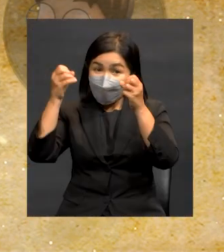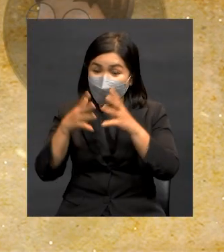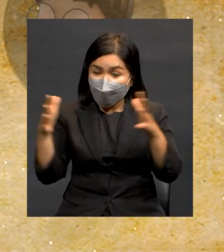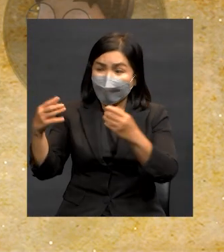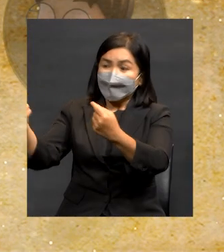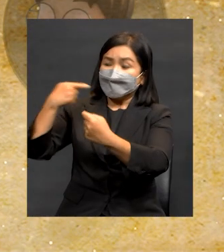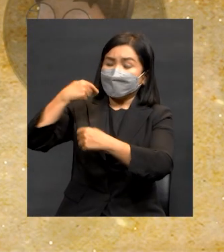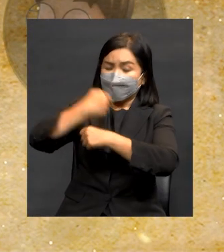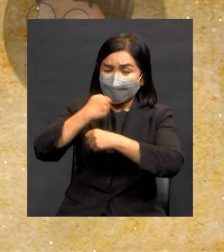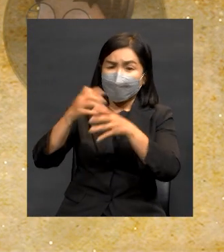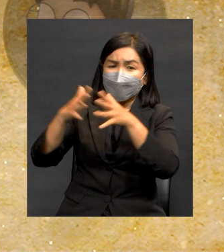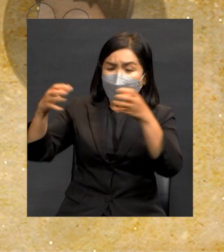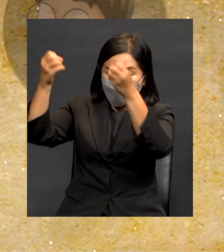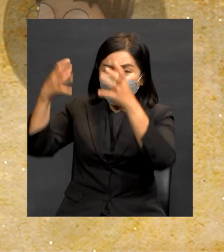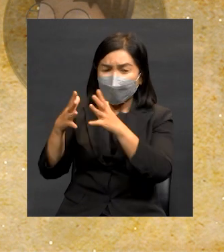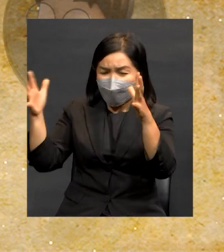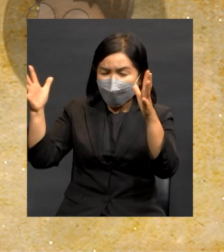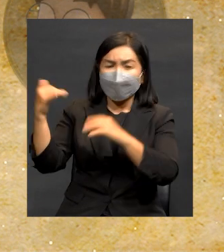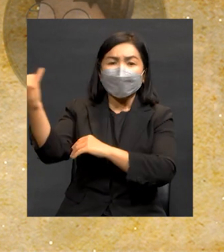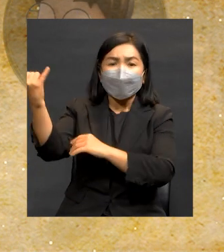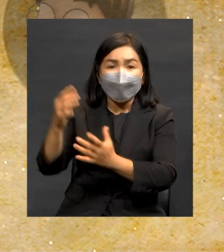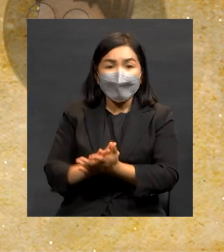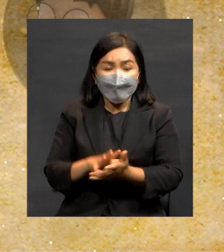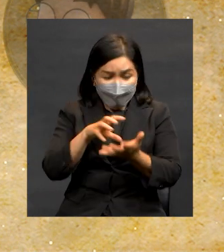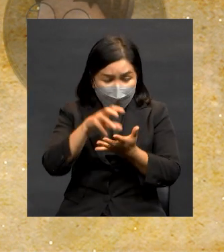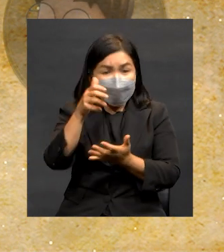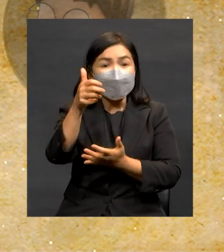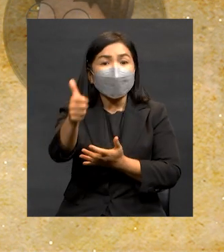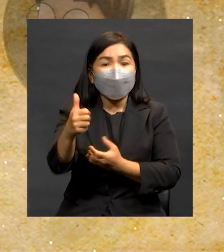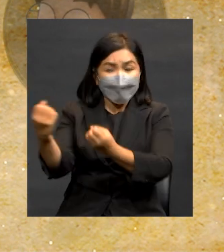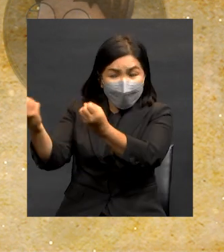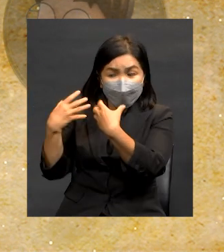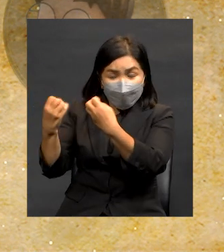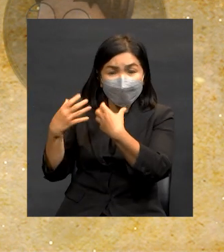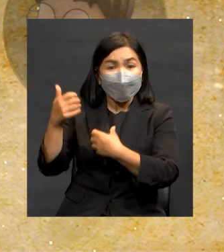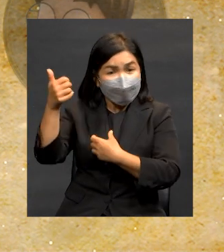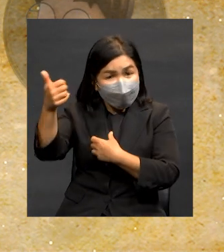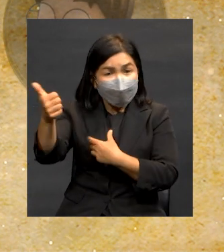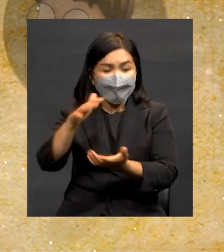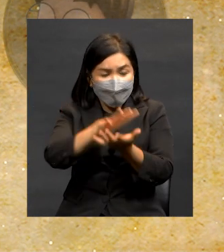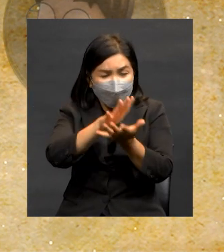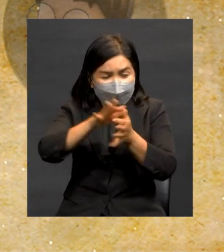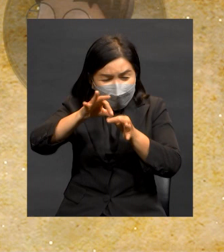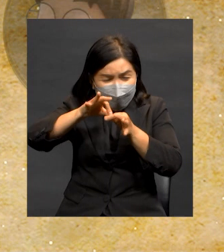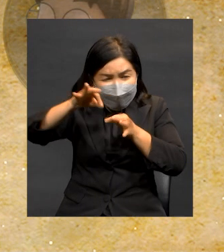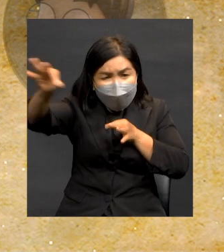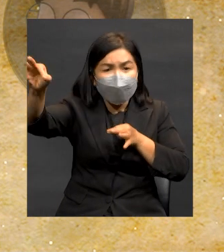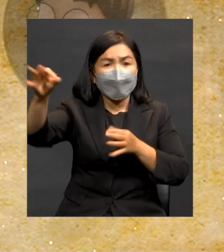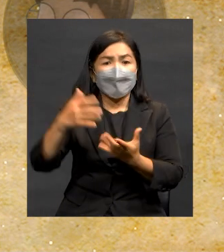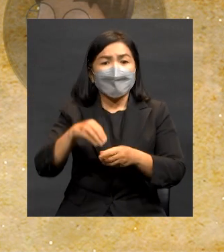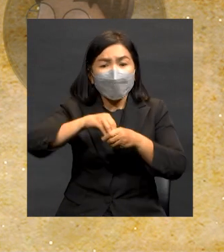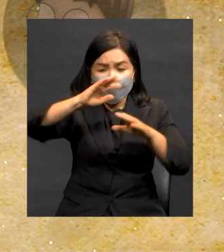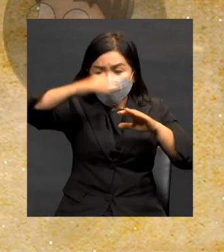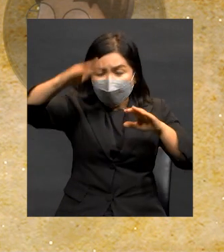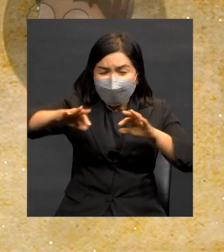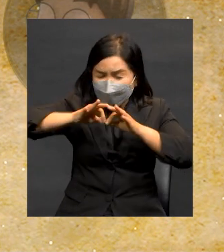งานเยอะมีครูเยอะๆนี่ไม่ดีเลยนะครับ โอ้ว่าโชคดีแค่ไหนแล้วที่มีครูรู้ไหมว่าโรงเรียนที่อยู่ไกลๆอย่างบนดอย